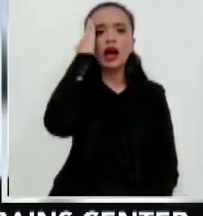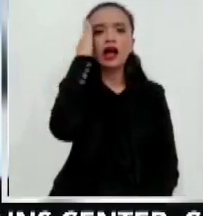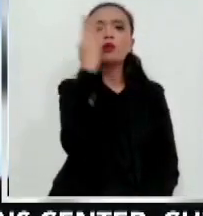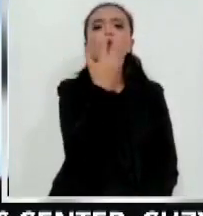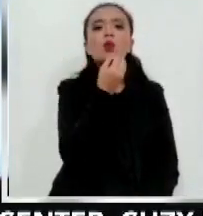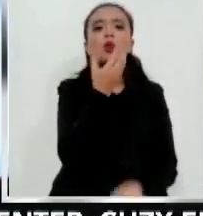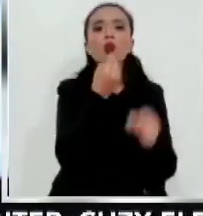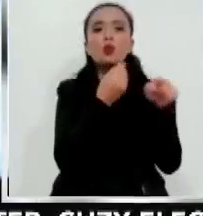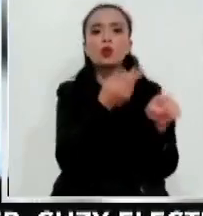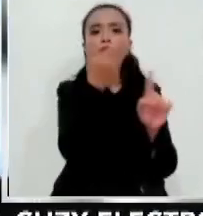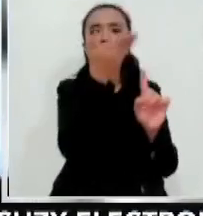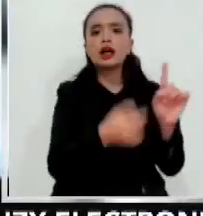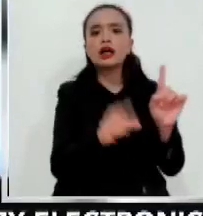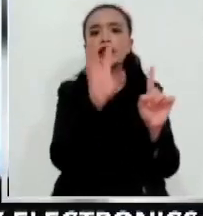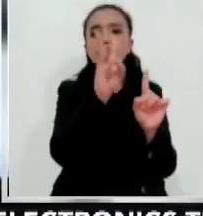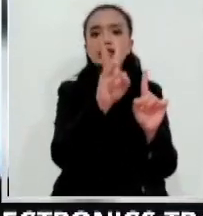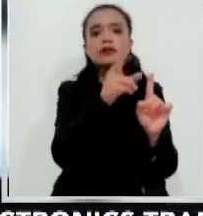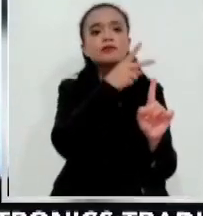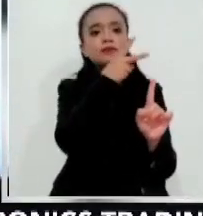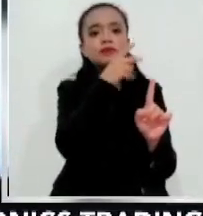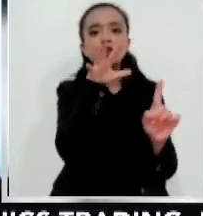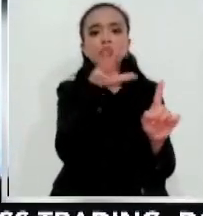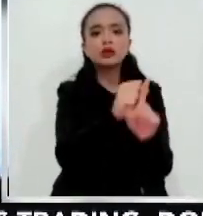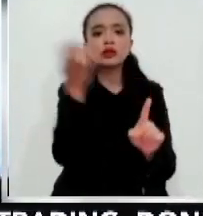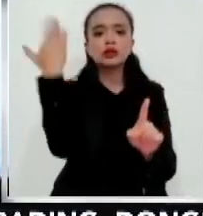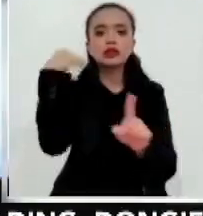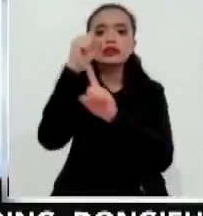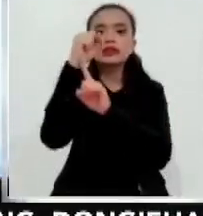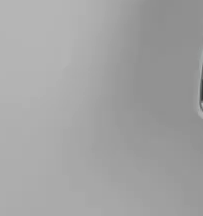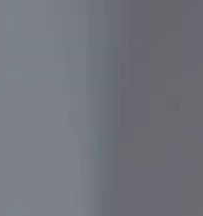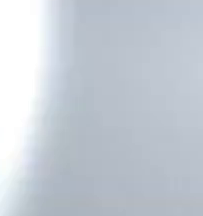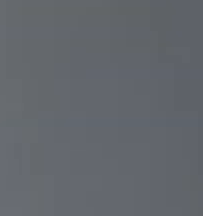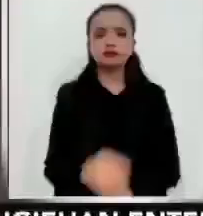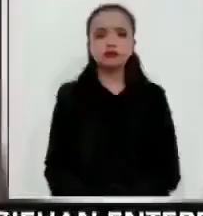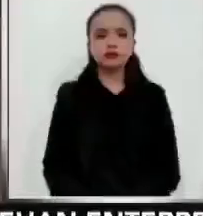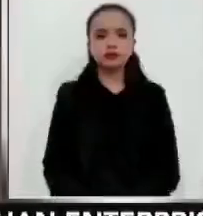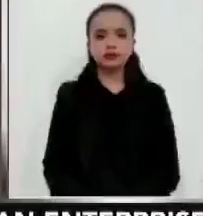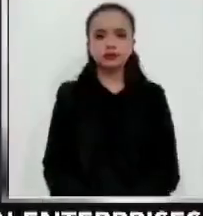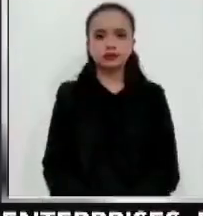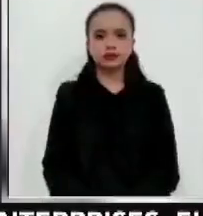na akusadong inaresto noong Setyembre. Nakatutok si Salima Refran.